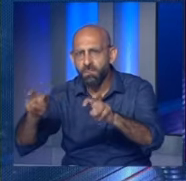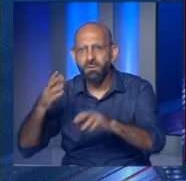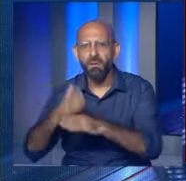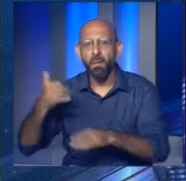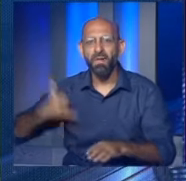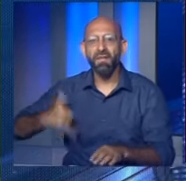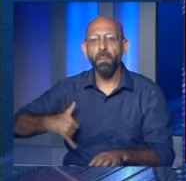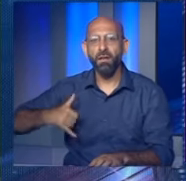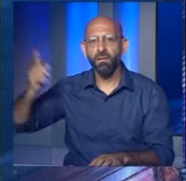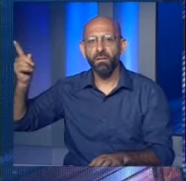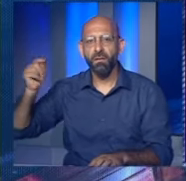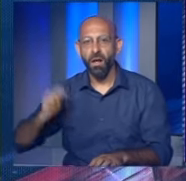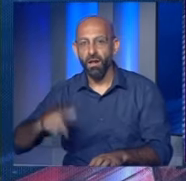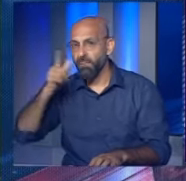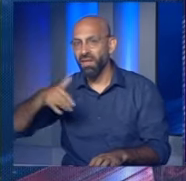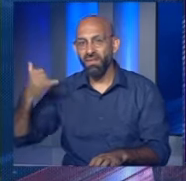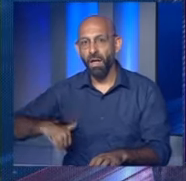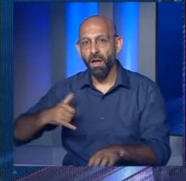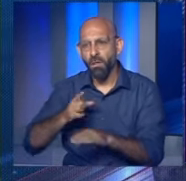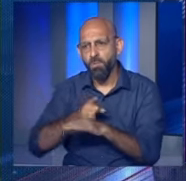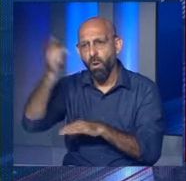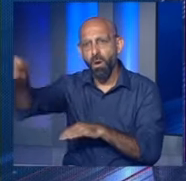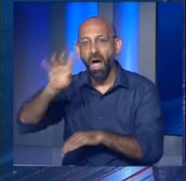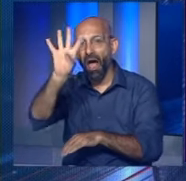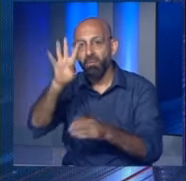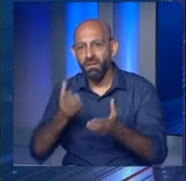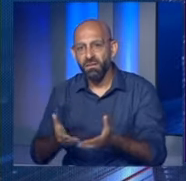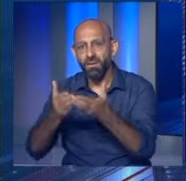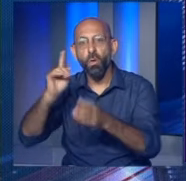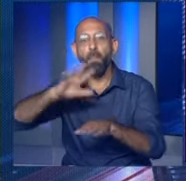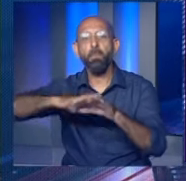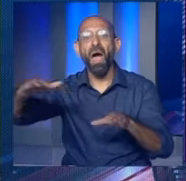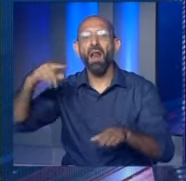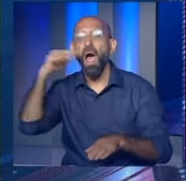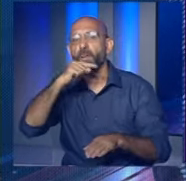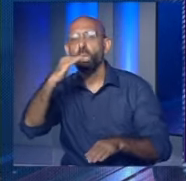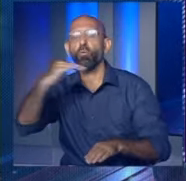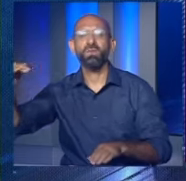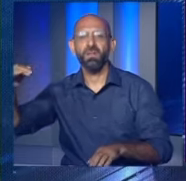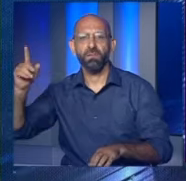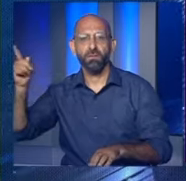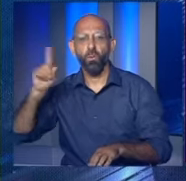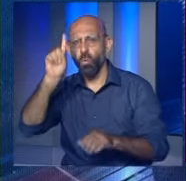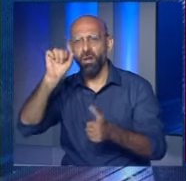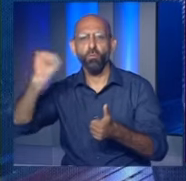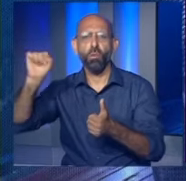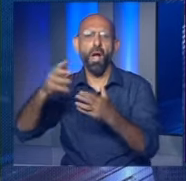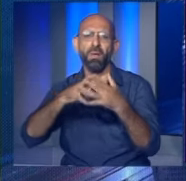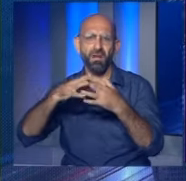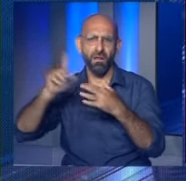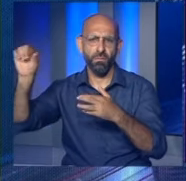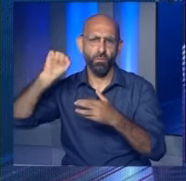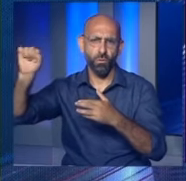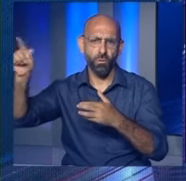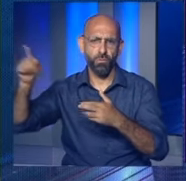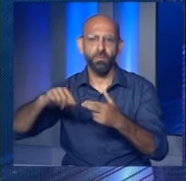من دون ان تذكر هويتها هذا البيان صدر بعد اعلان جماعه الحوثييين استهداف اربع السفن في كل من البحر